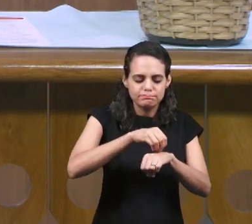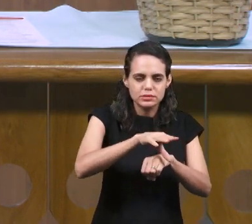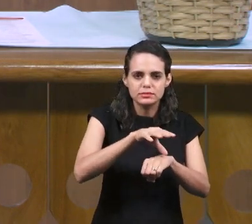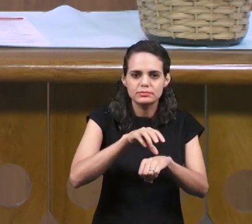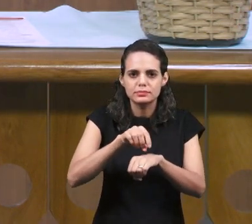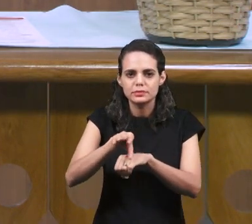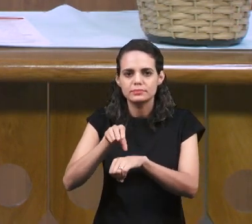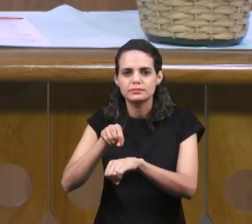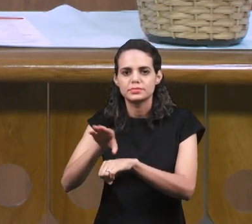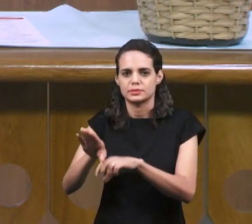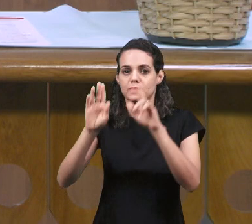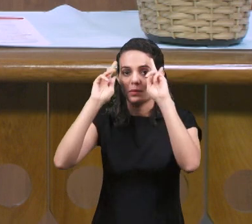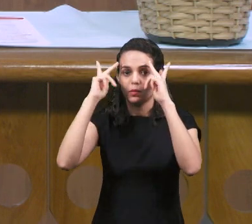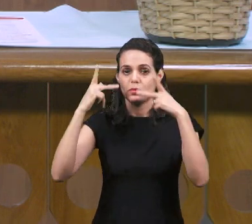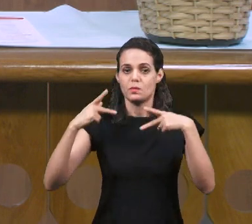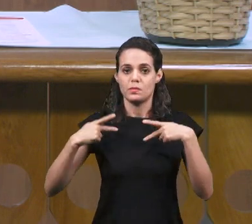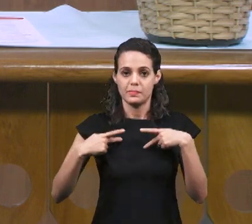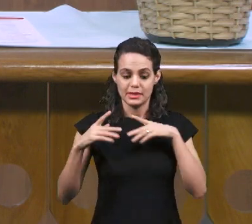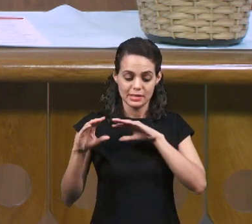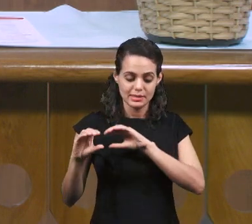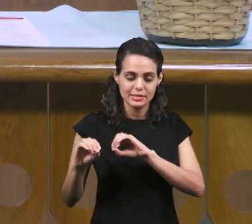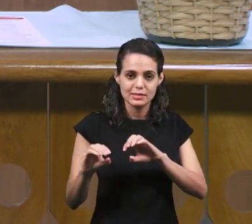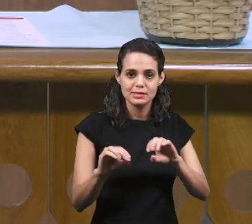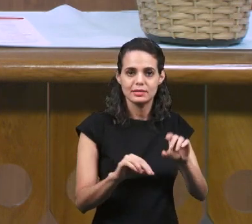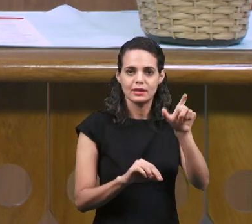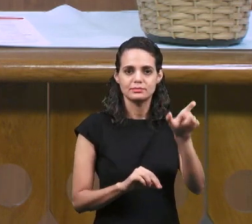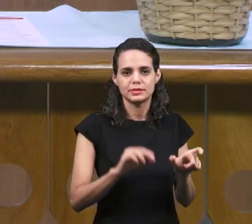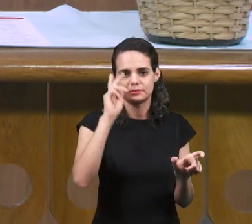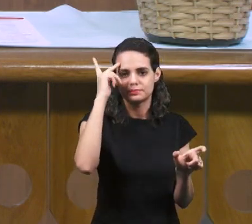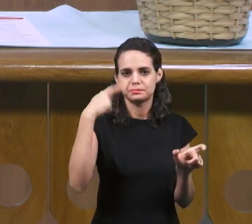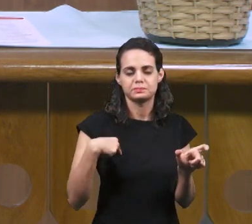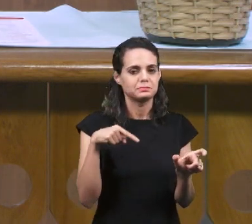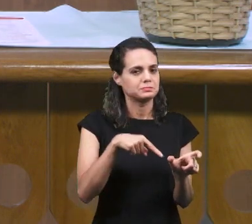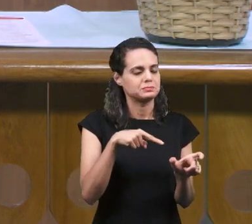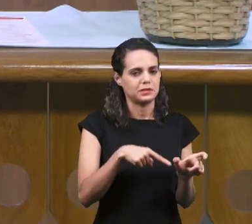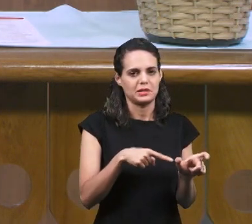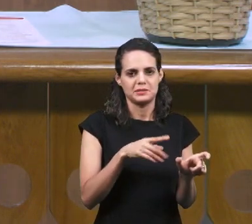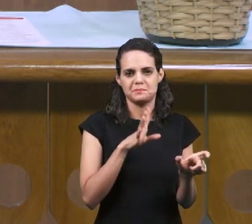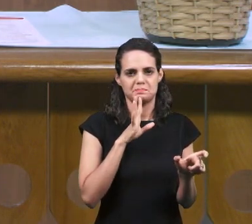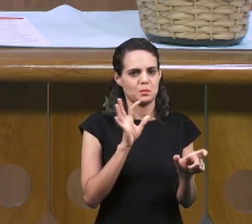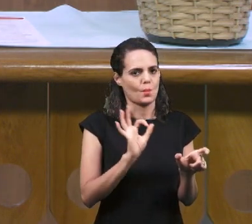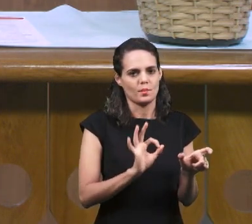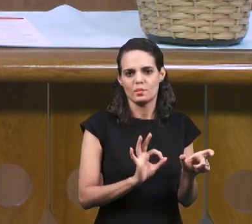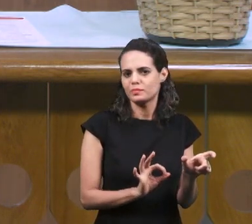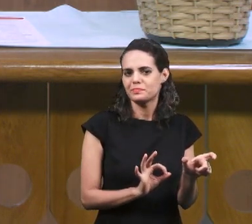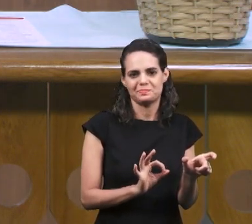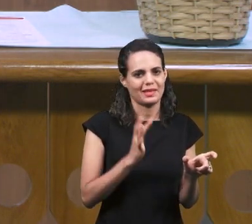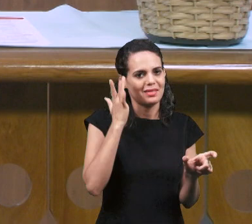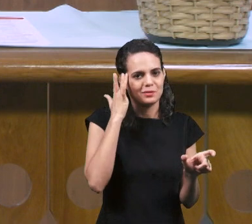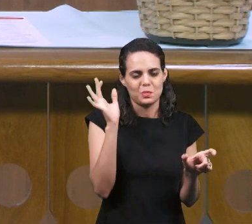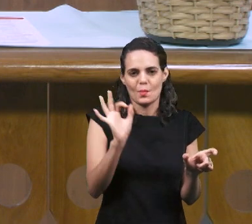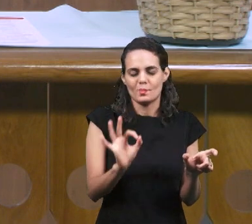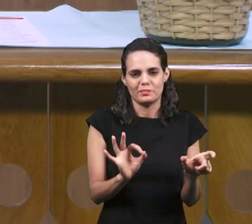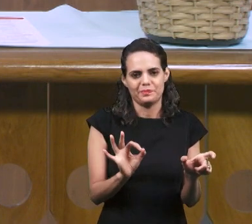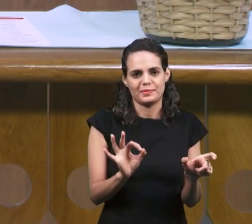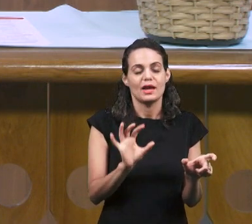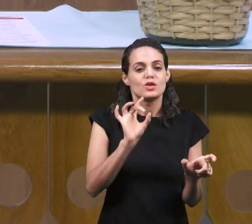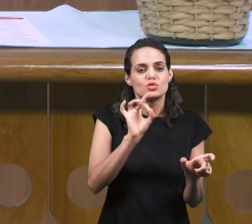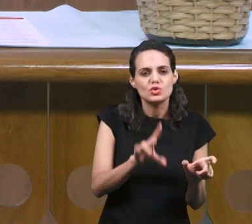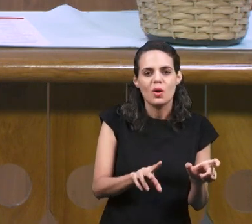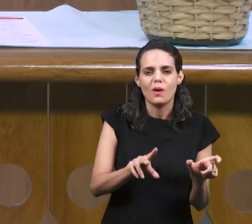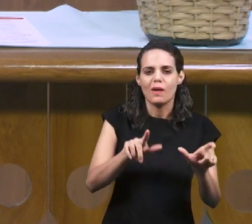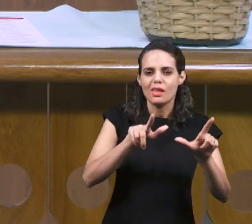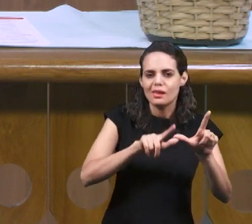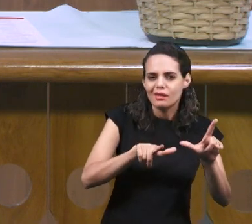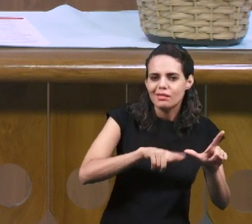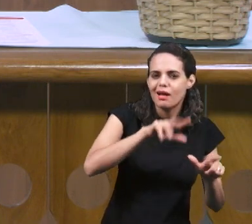l'homme ce que l'homme ne connaissait pas. Il connaissait la lettre, il connaissait un Dieu qui se